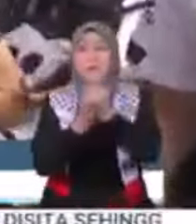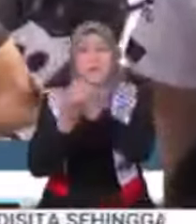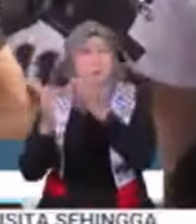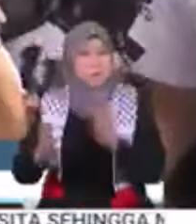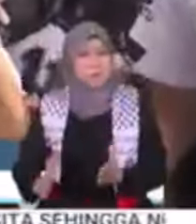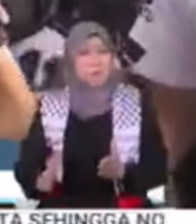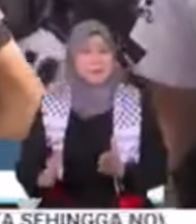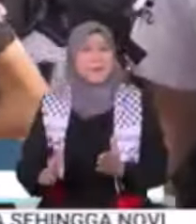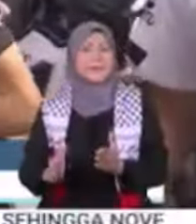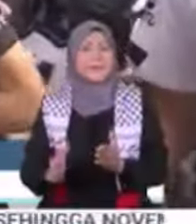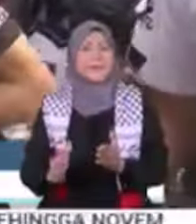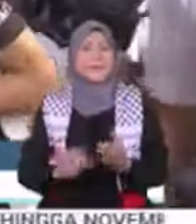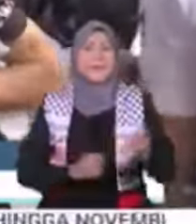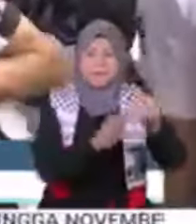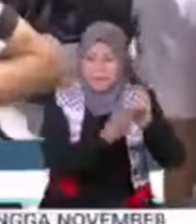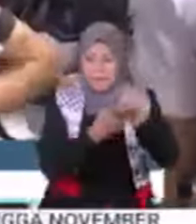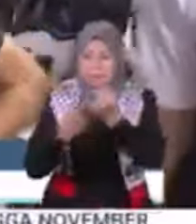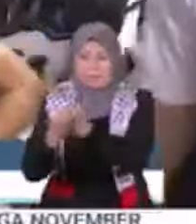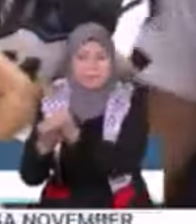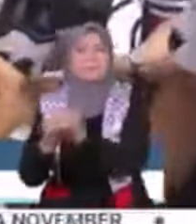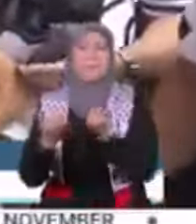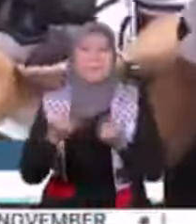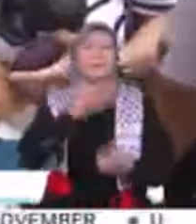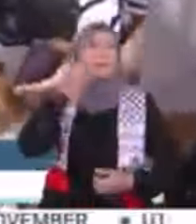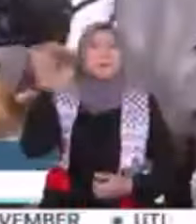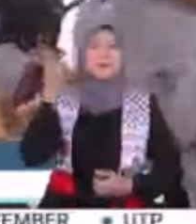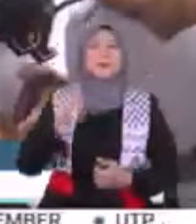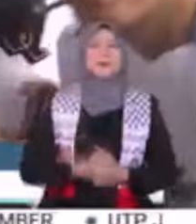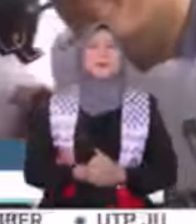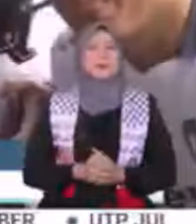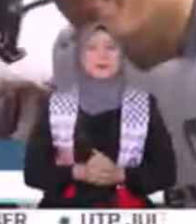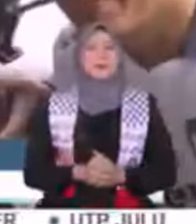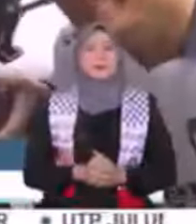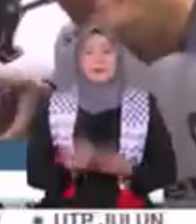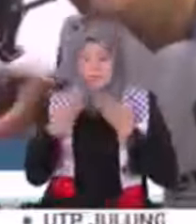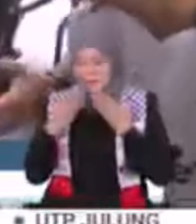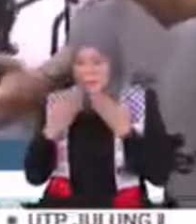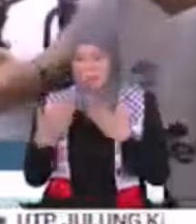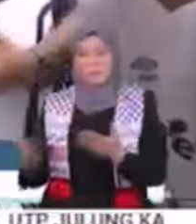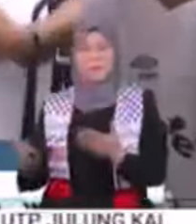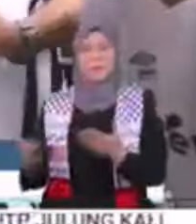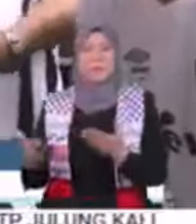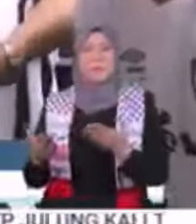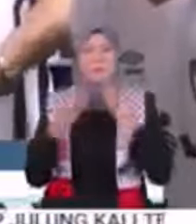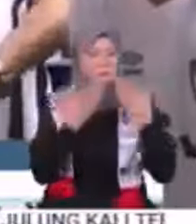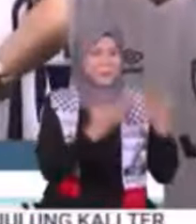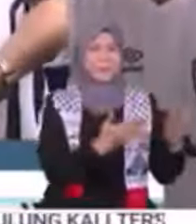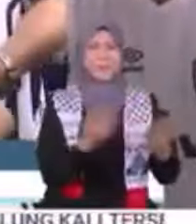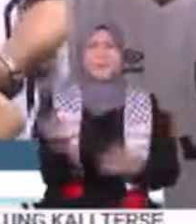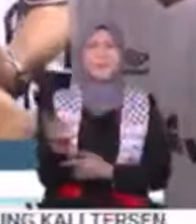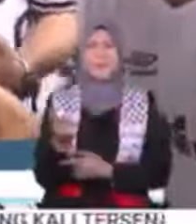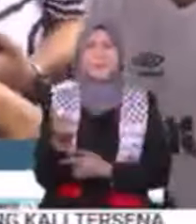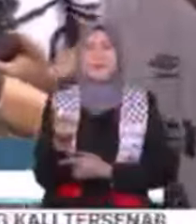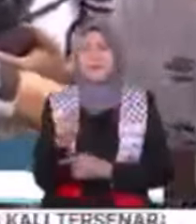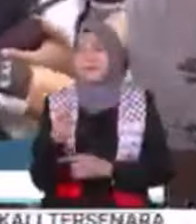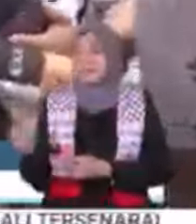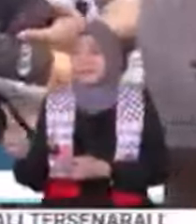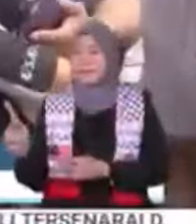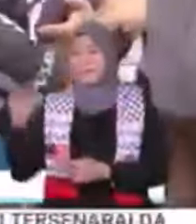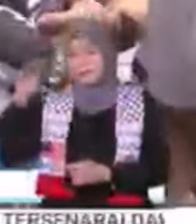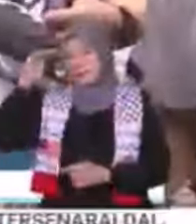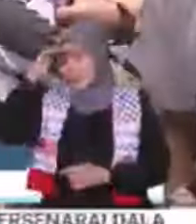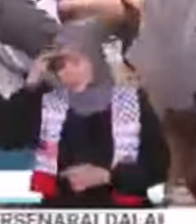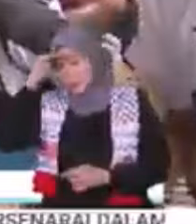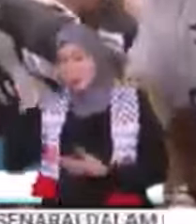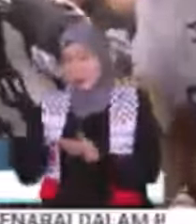dapat memberi sokongan yang terbaik untuk pasukan. Baik, terima kasih kepada kedua-dua penyokong daripada sebelah kanan saya, Johor